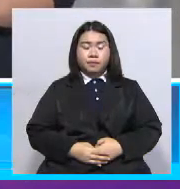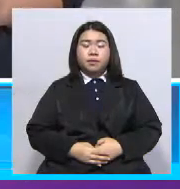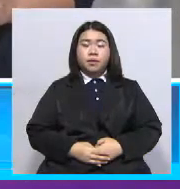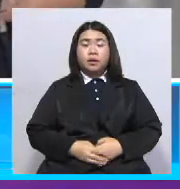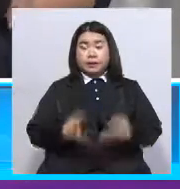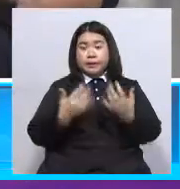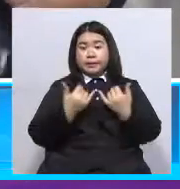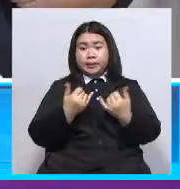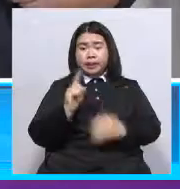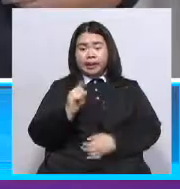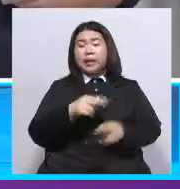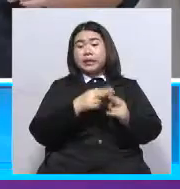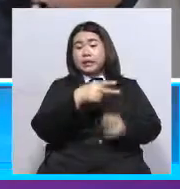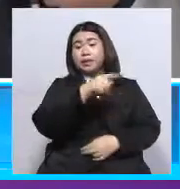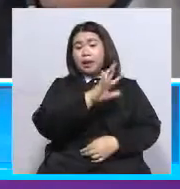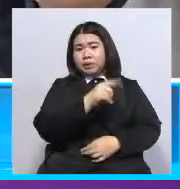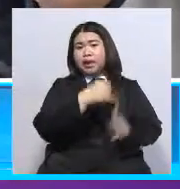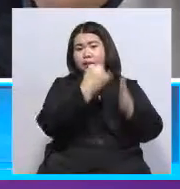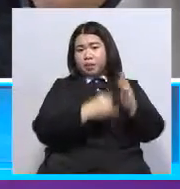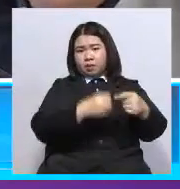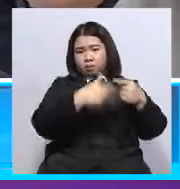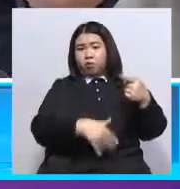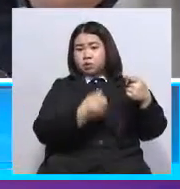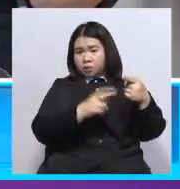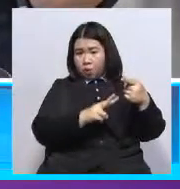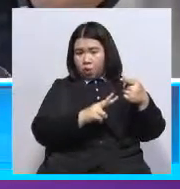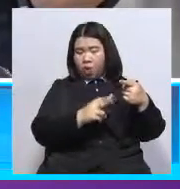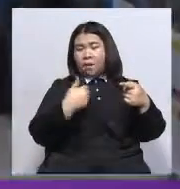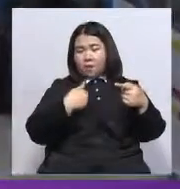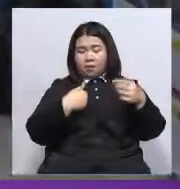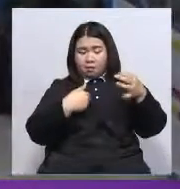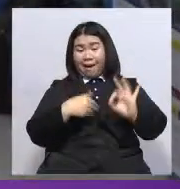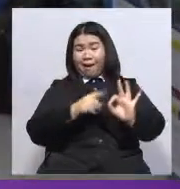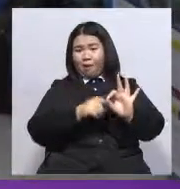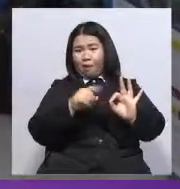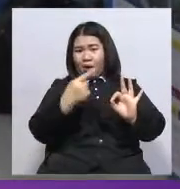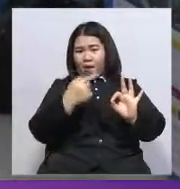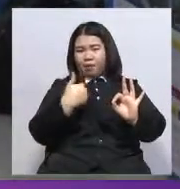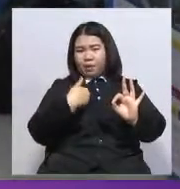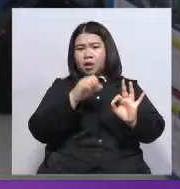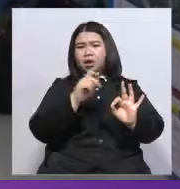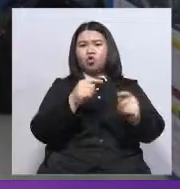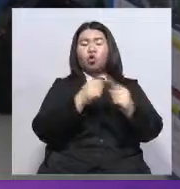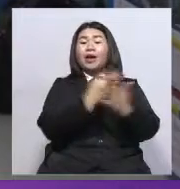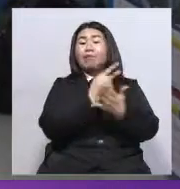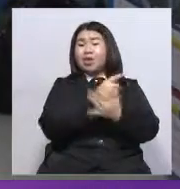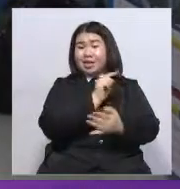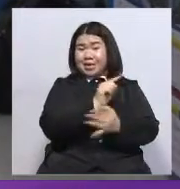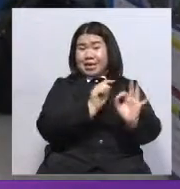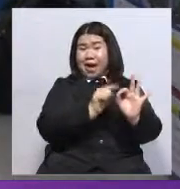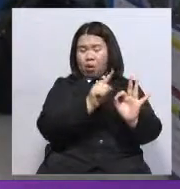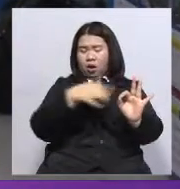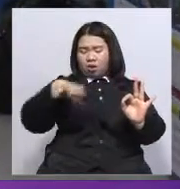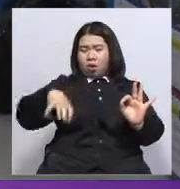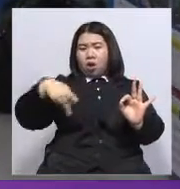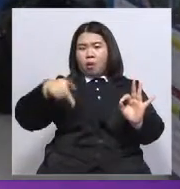ค่ะคุณสถานุคะตอนนี้นายเปรมชัยมีทั้งหมด12ข้อหาค่ะต้องแบ่งเป็น9ข้อหาแรกอยู่ที่สภ.ทองผาภูมินะคะแล้วก็ที่ปตส.